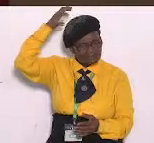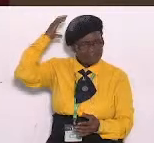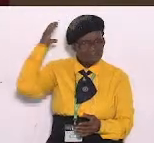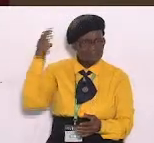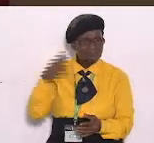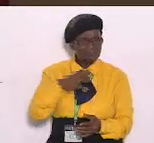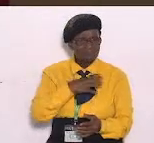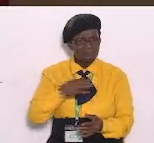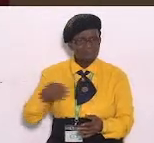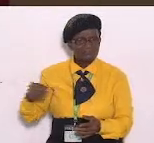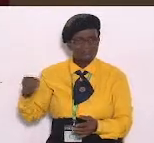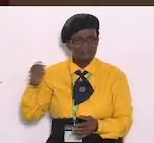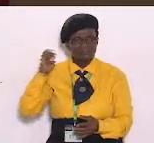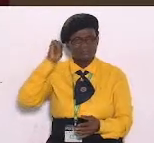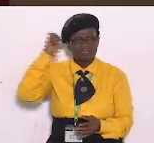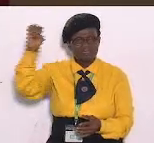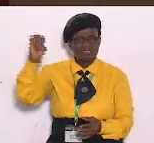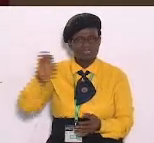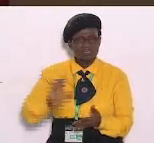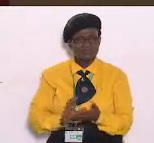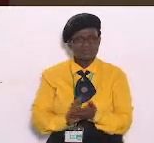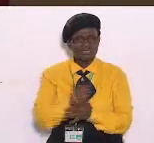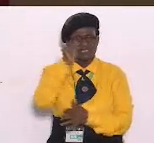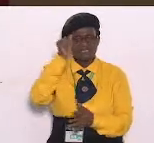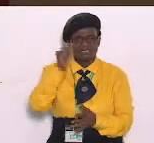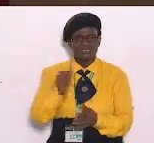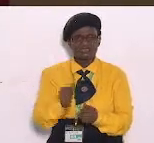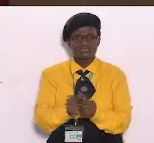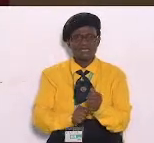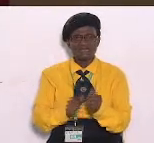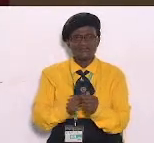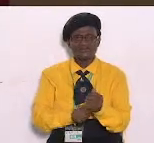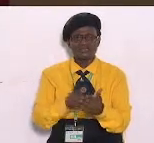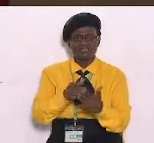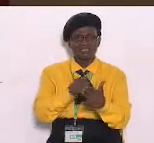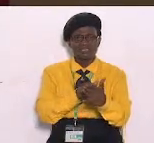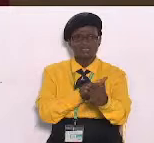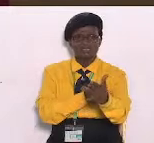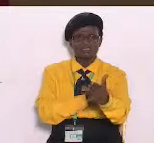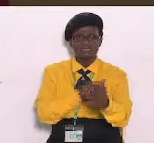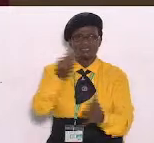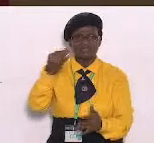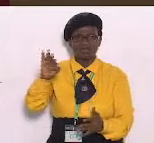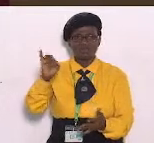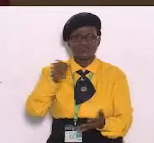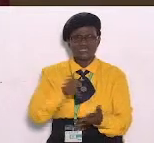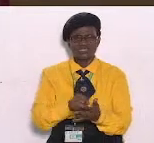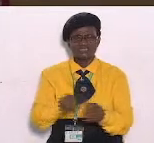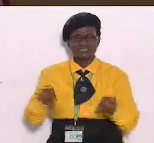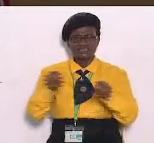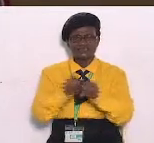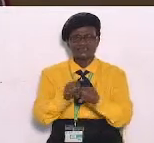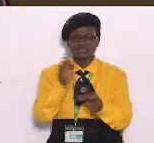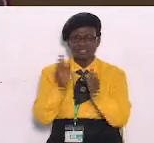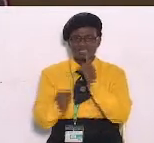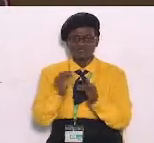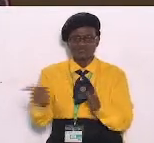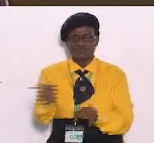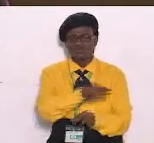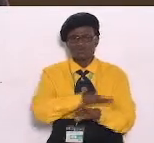Bible il croit tout ce qui est dans la Bible si toi tu ne crois